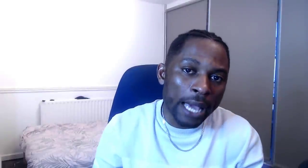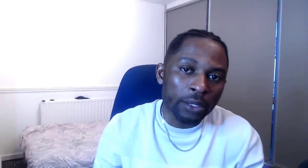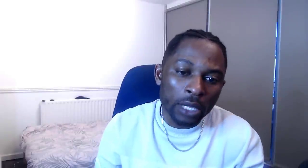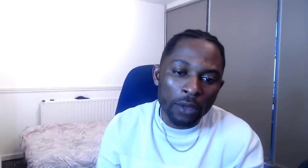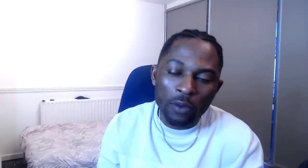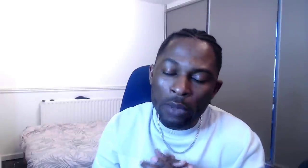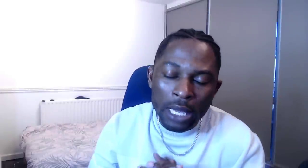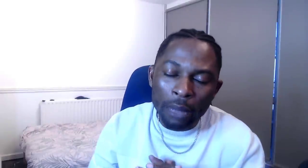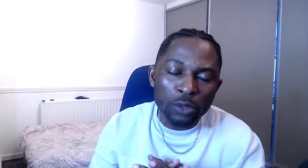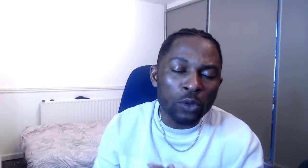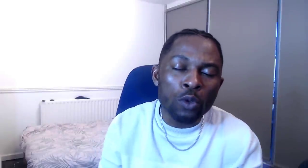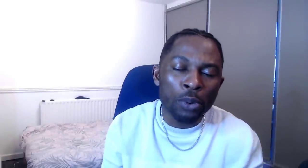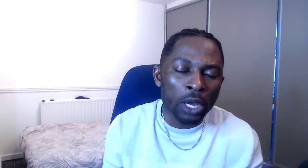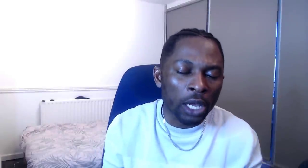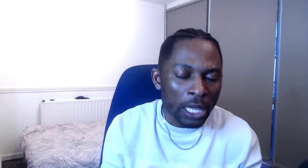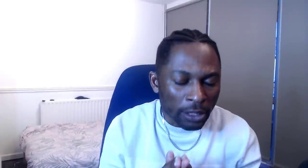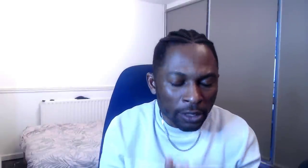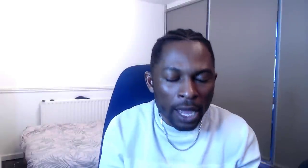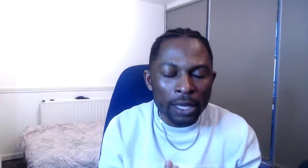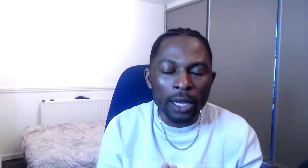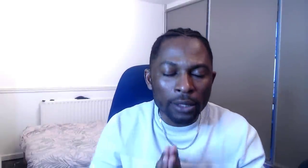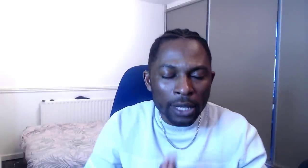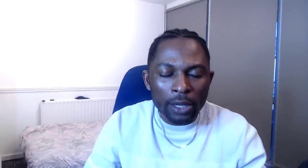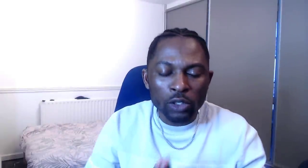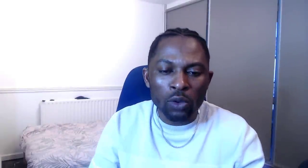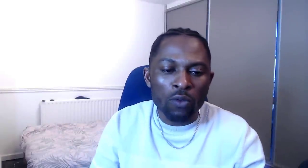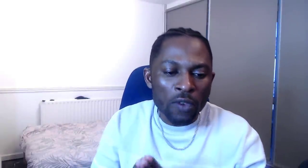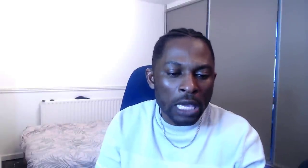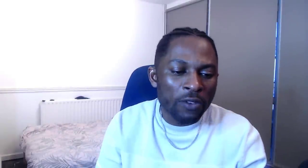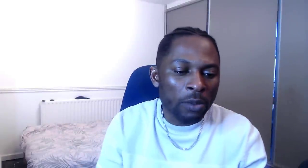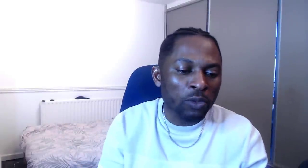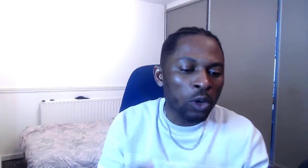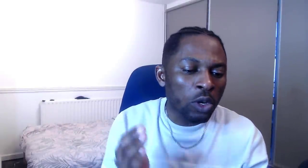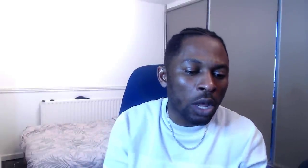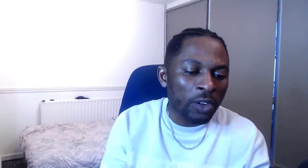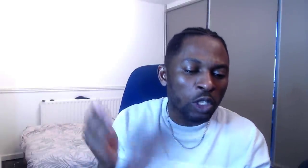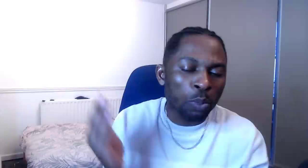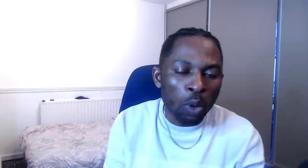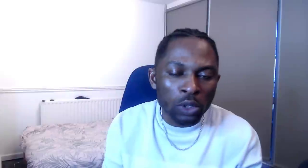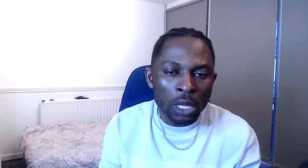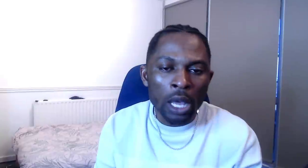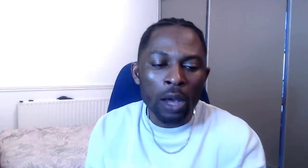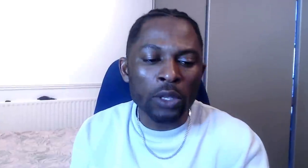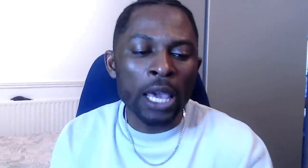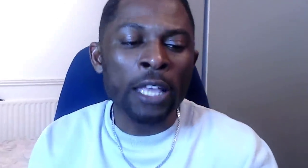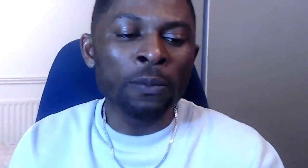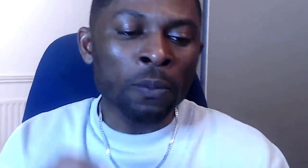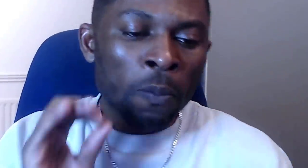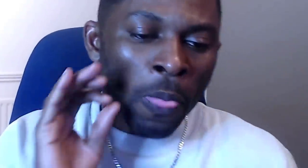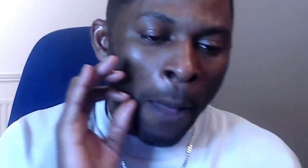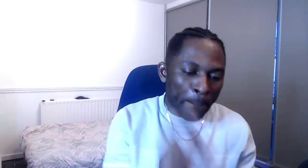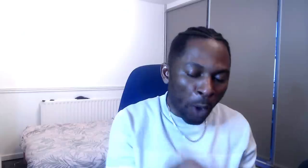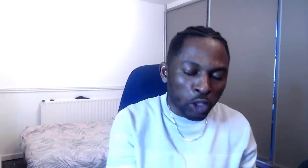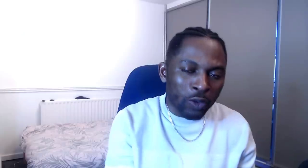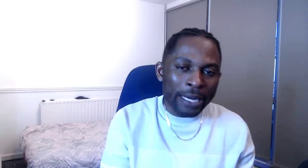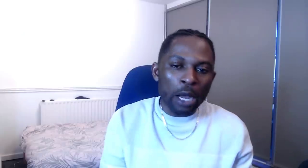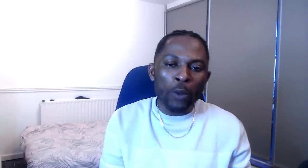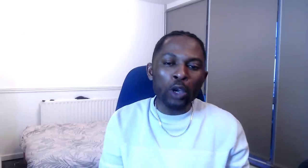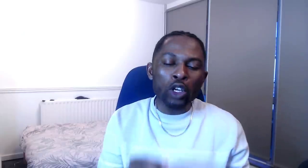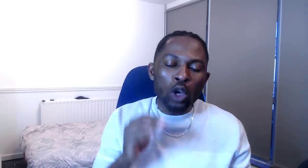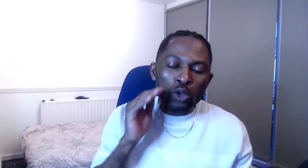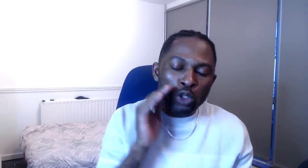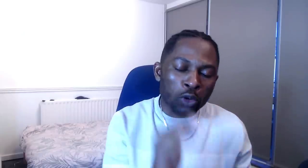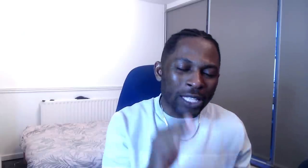ggf am super danke danke schon fertig wollen laut ok go trabi